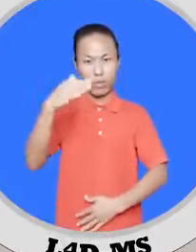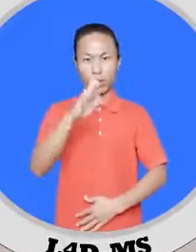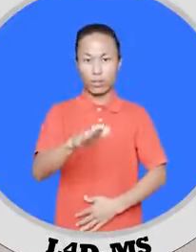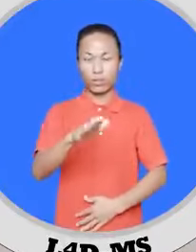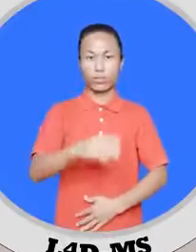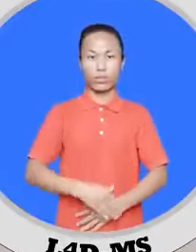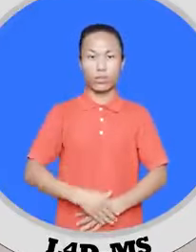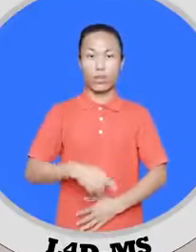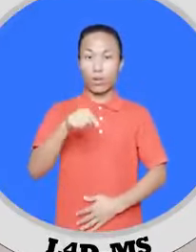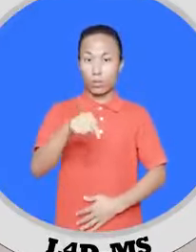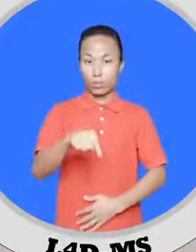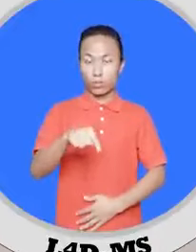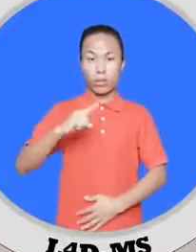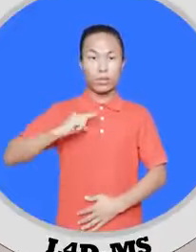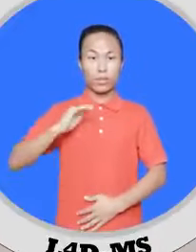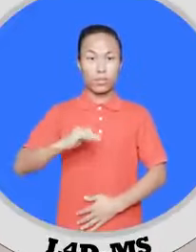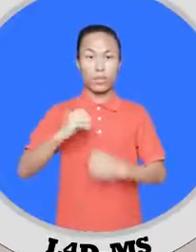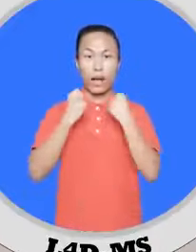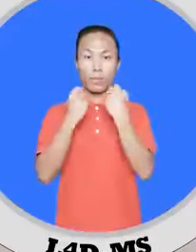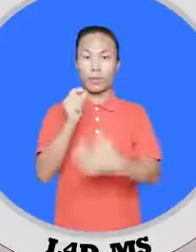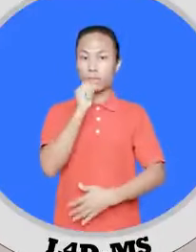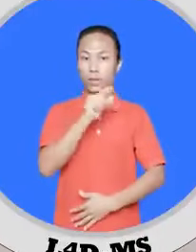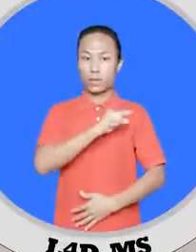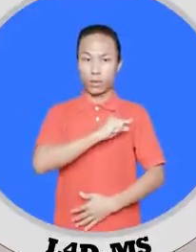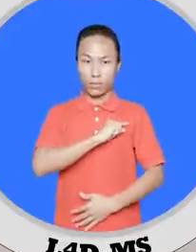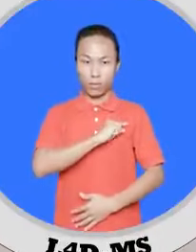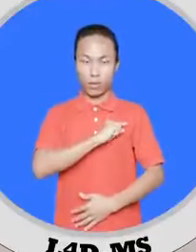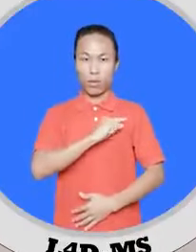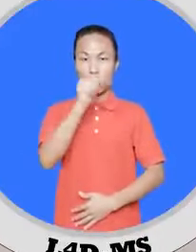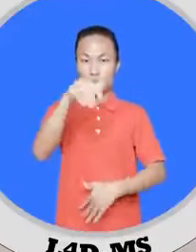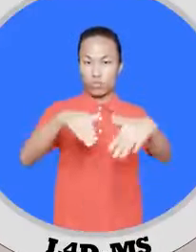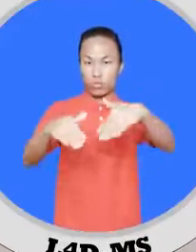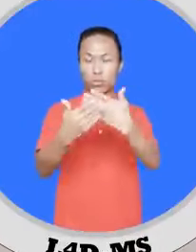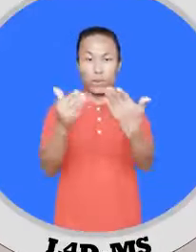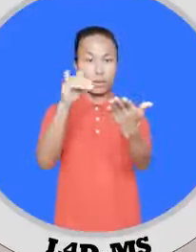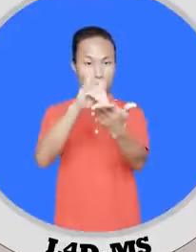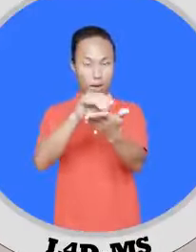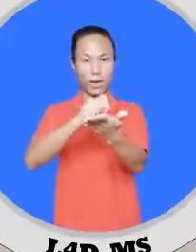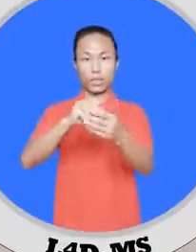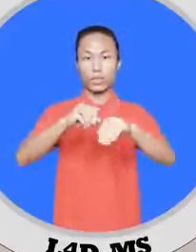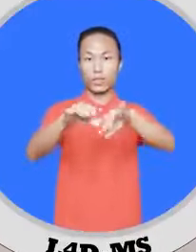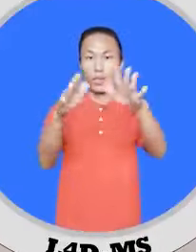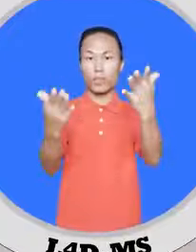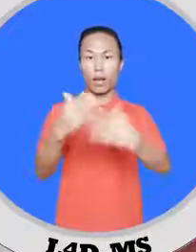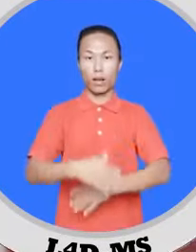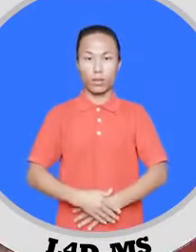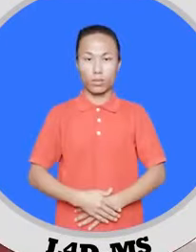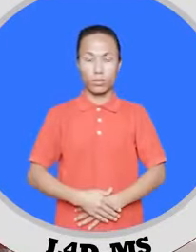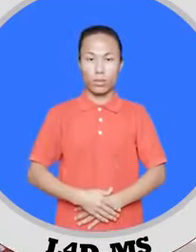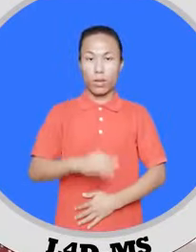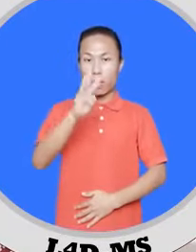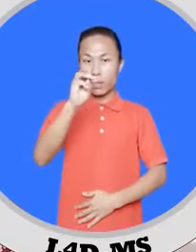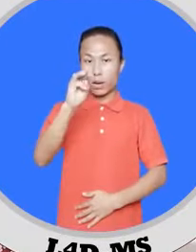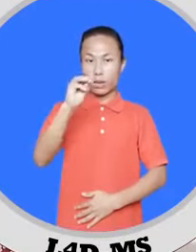ရိုက်မှုတွေဖြစ်တိုင်းစစ်ကောင်စီလော်ဘီတွေက PDF တွေကလုတာပါဆိုပြီးတော့ထိုးချလေရှိပါတယ်။အခုလေ